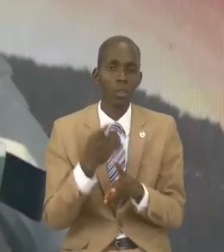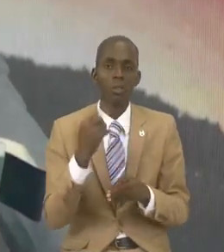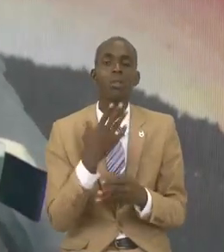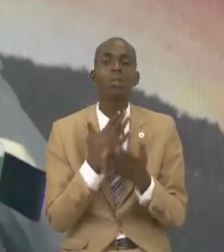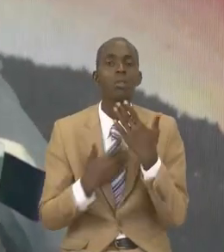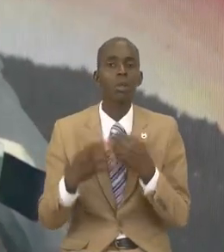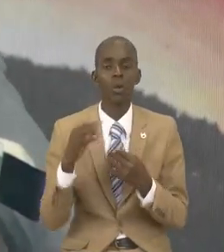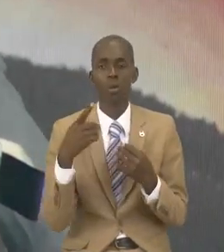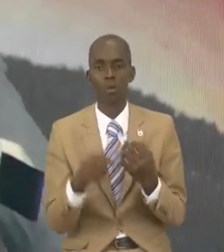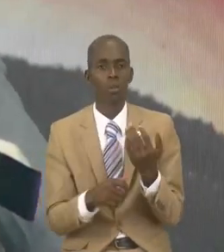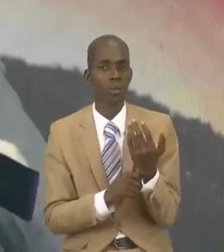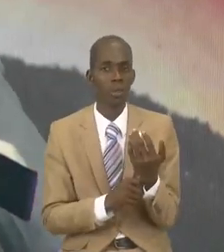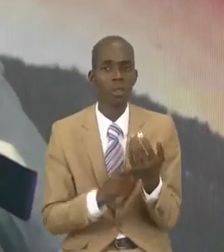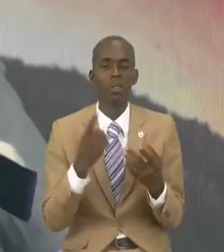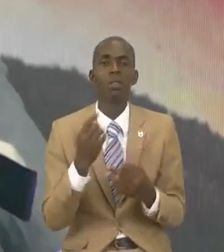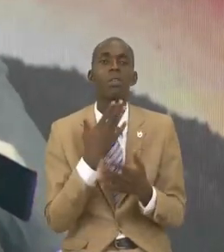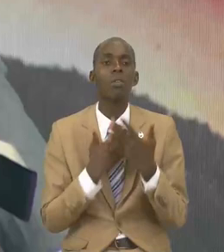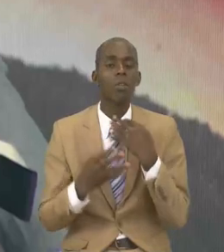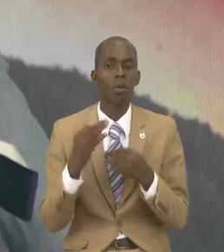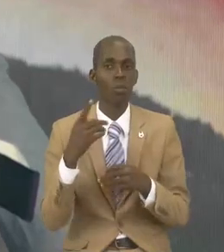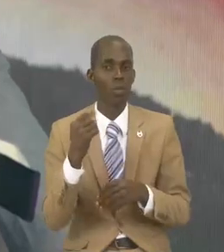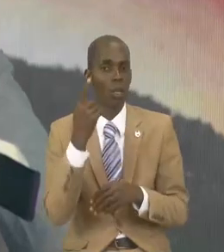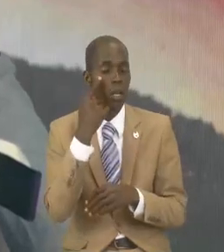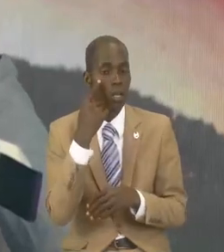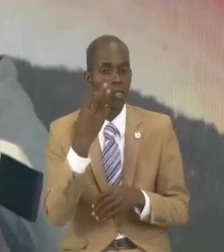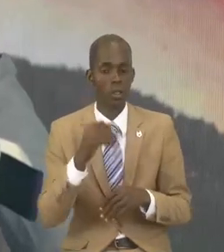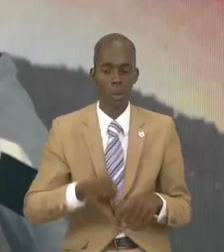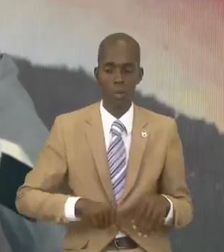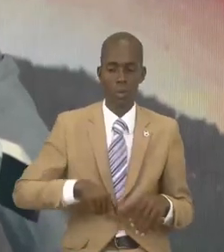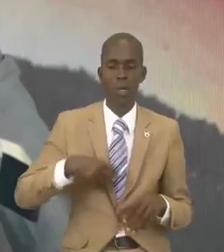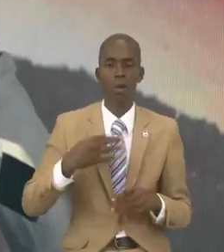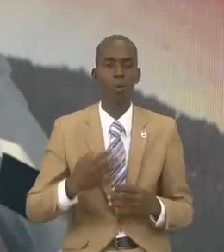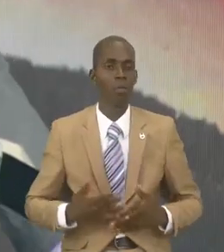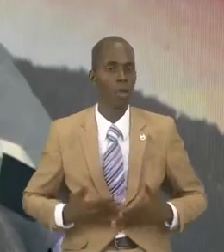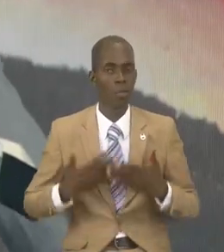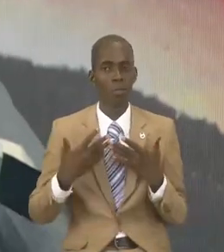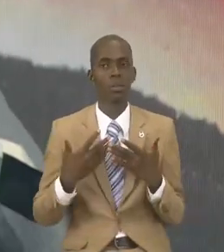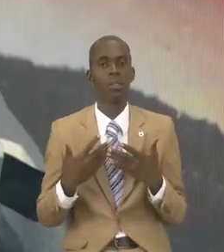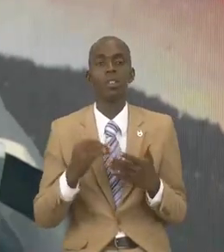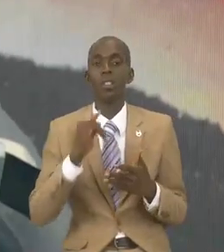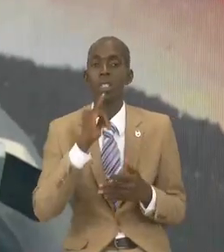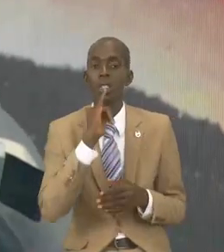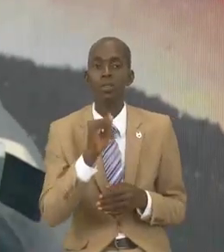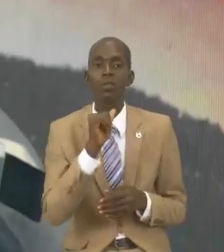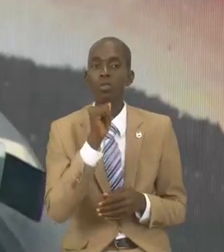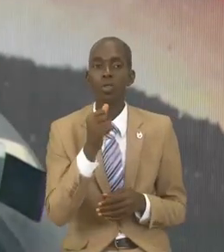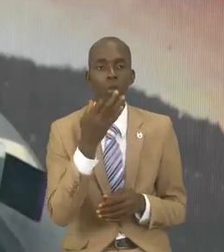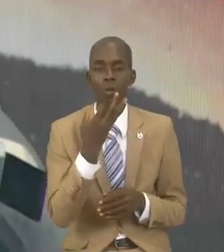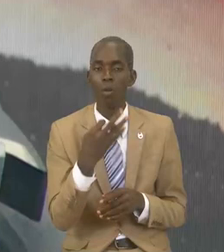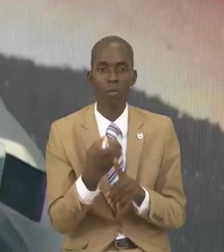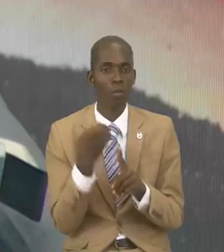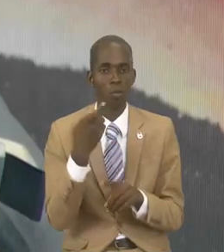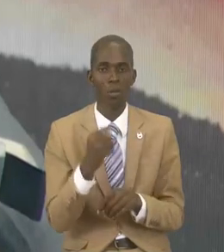chair, la convoitise des yeux et l'orgueil de la vie ne vient point du